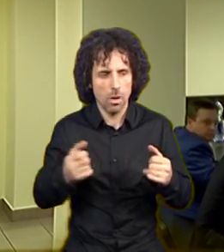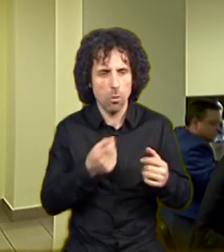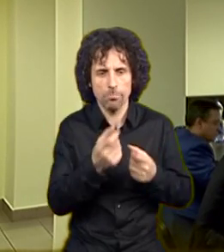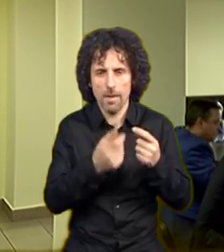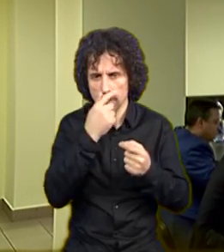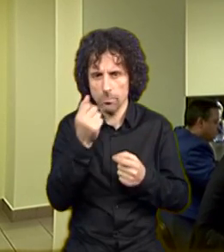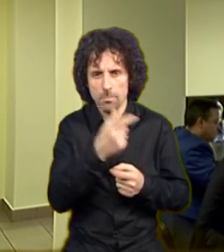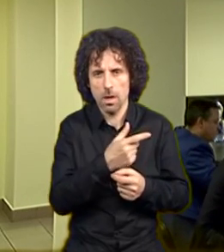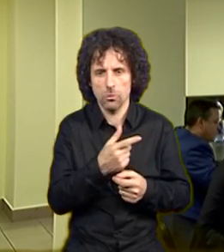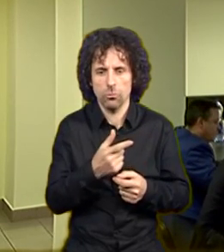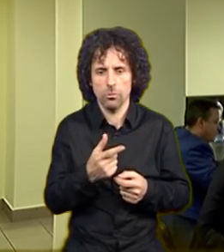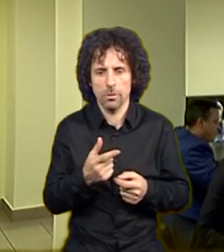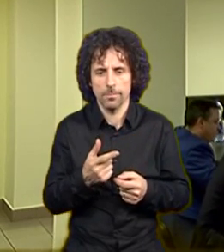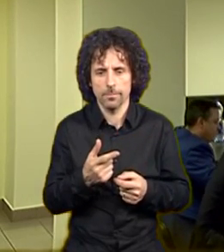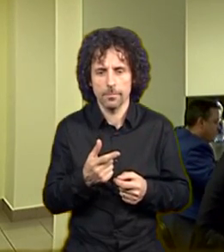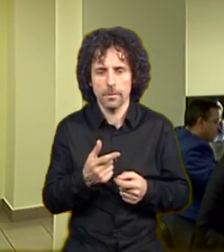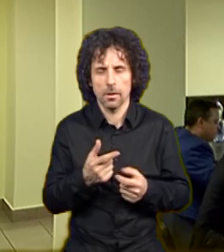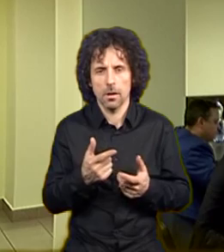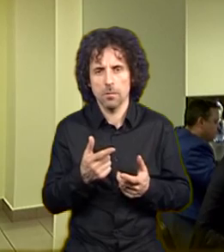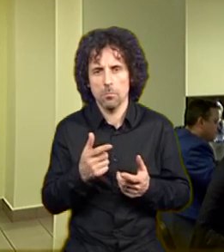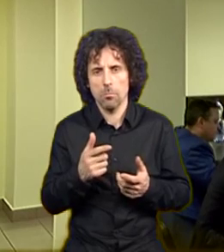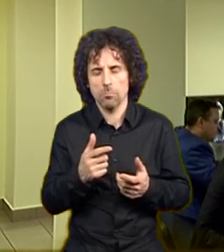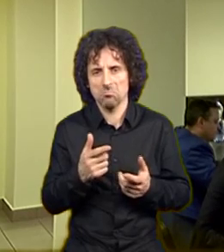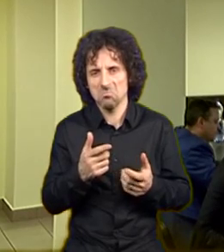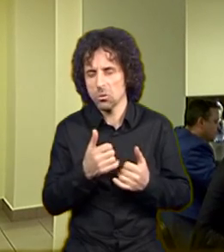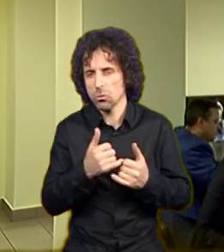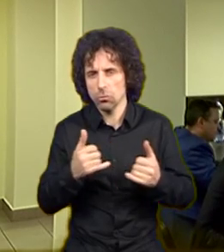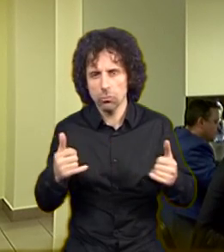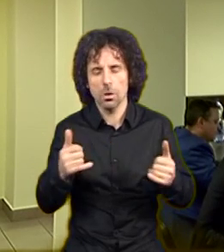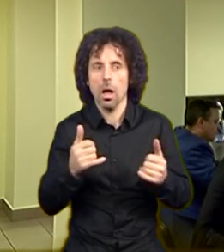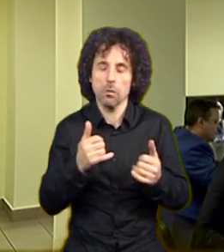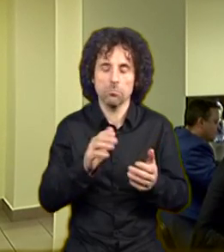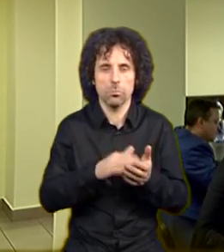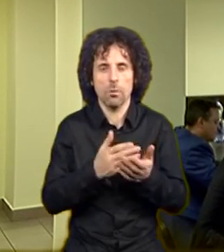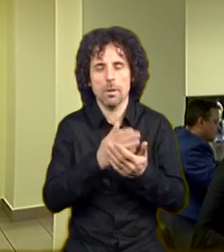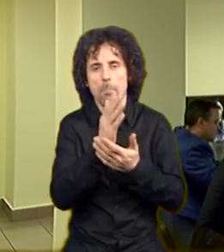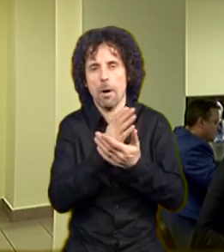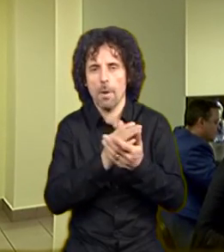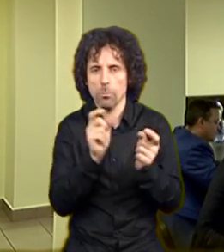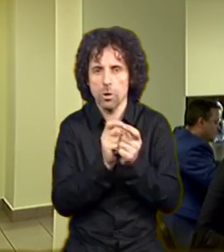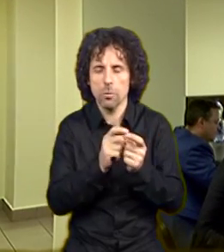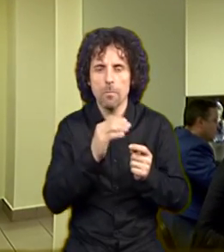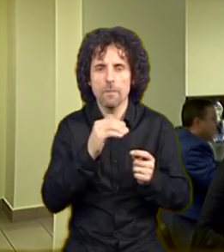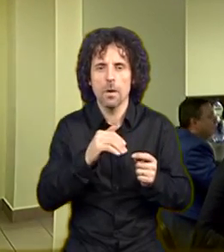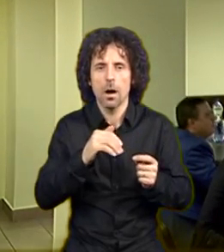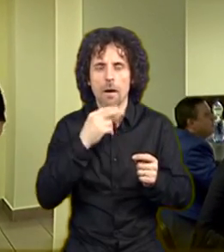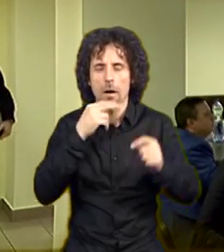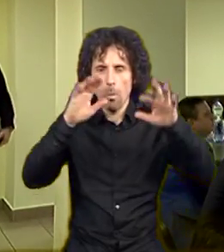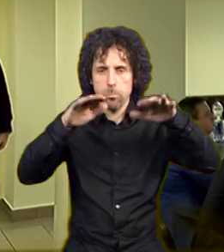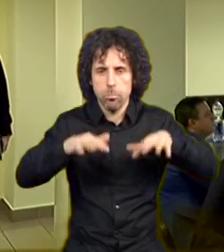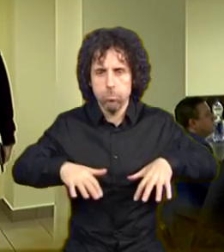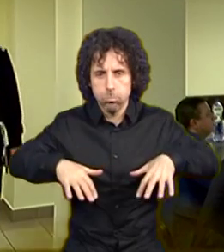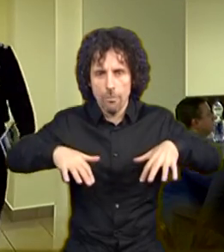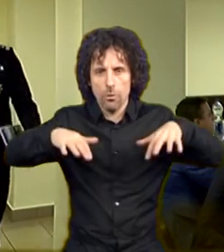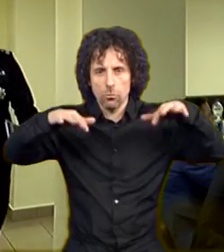hydrologicznymi, takimi jak mapy na przykład zagrożeń powodziowych. Takie rzeczy również analizujemy na mapach